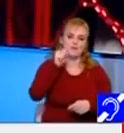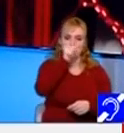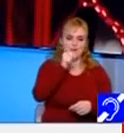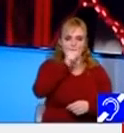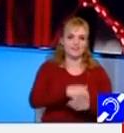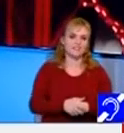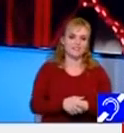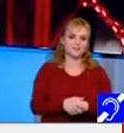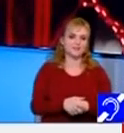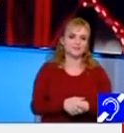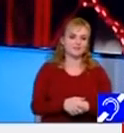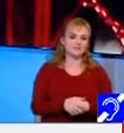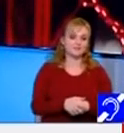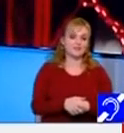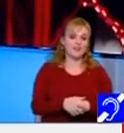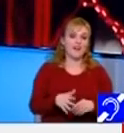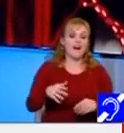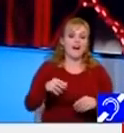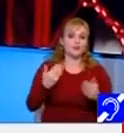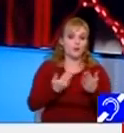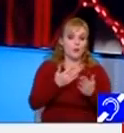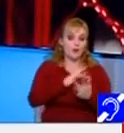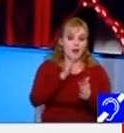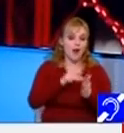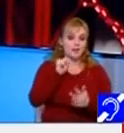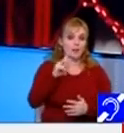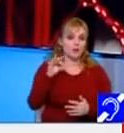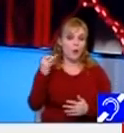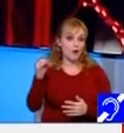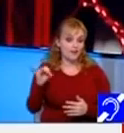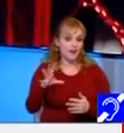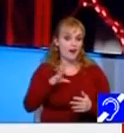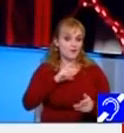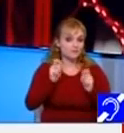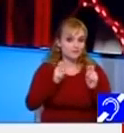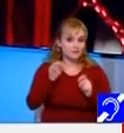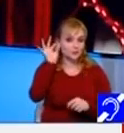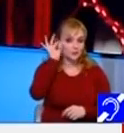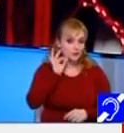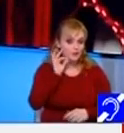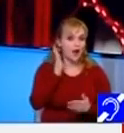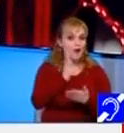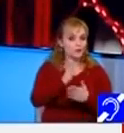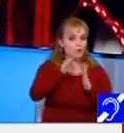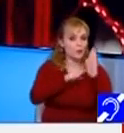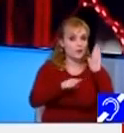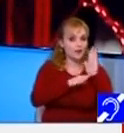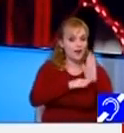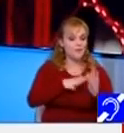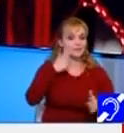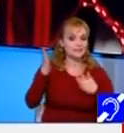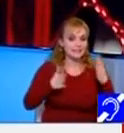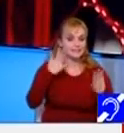Moș Crăciun și Alba ca Zăpada. În anii noi, zeci de copii au fost răsfățați cu dulciuri și programe artistice atât de autorități cât